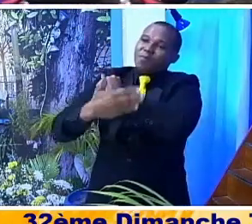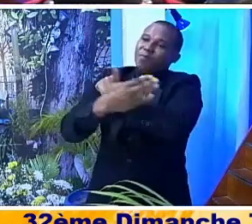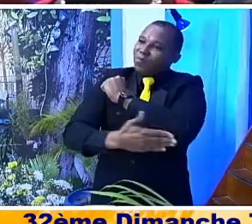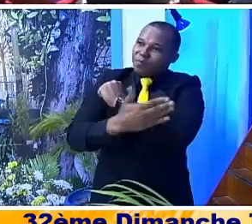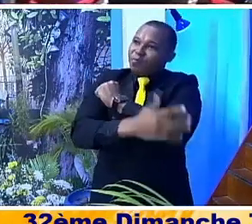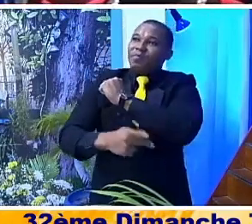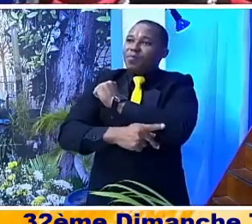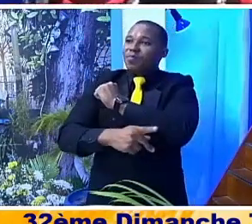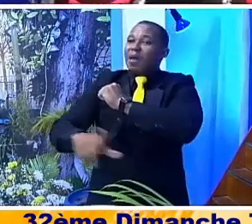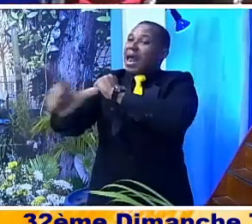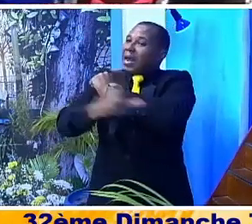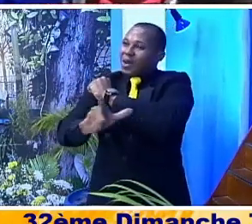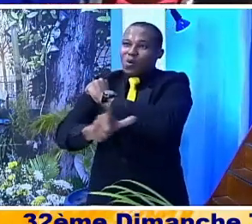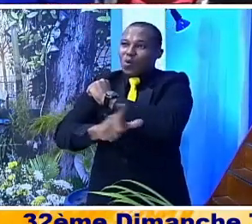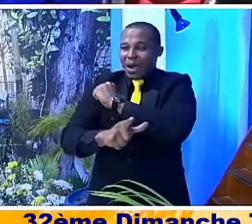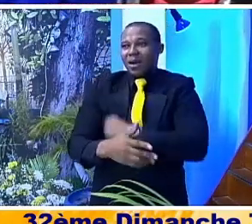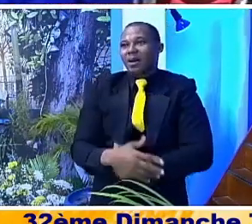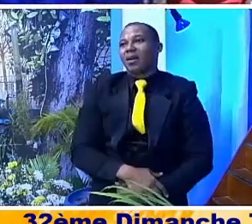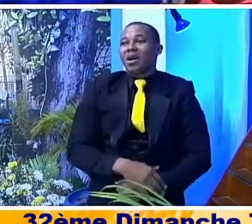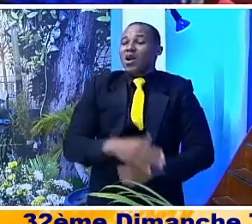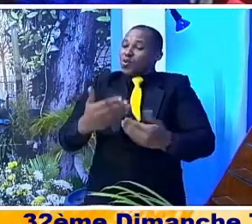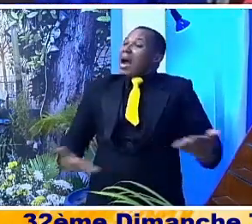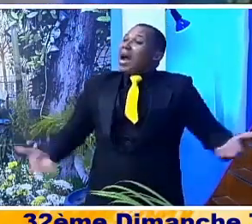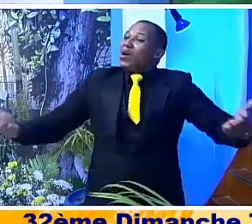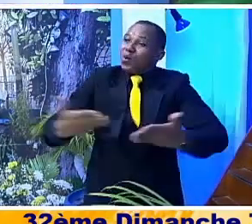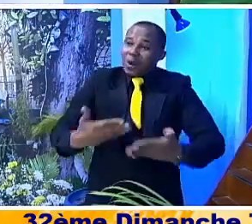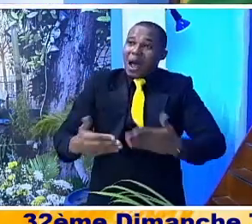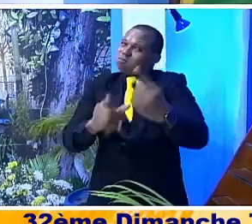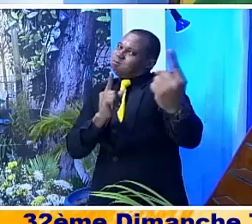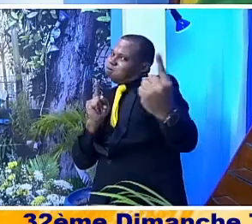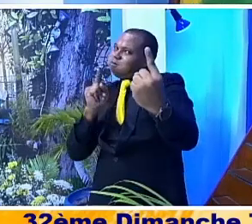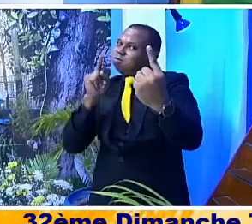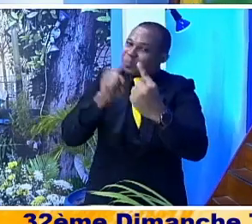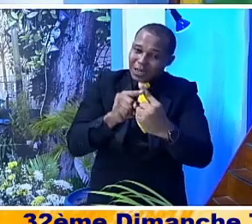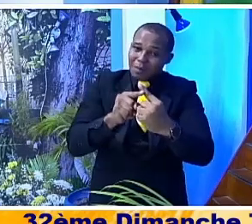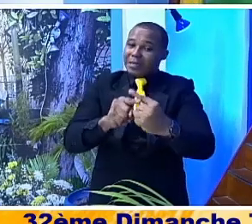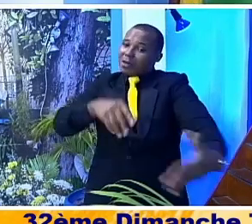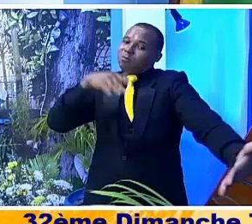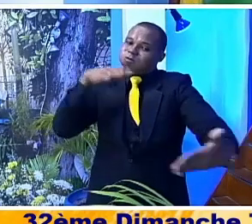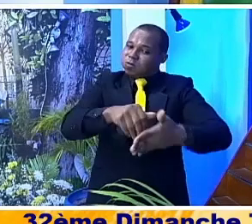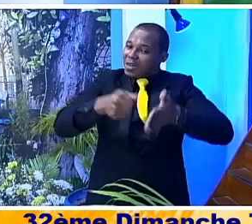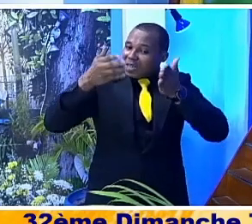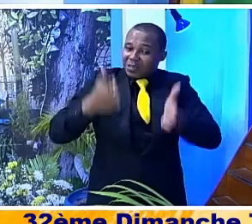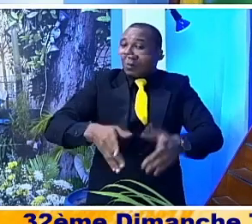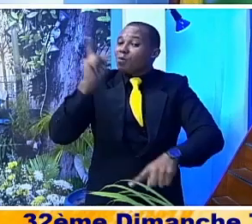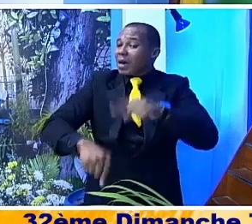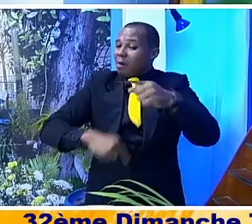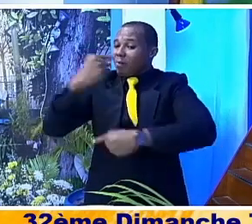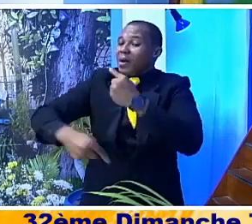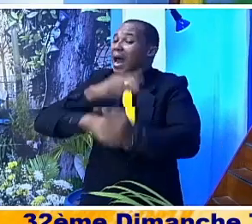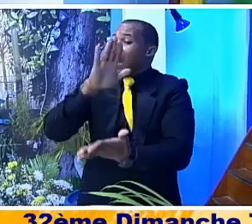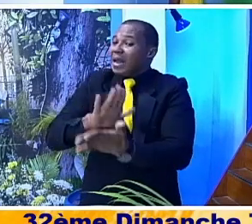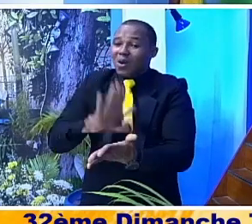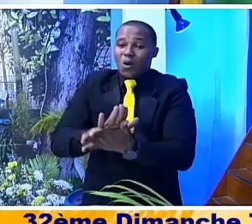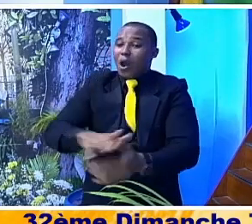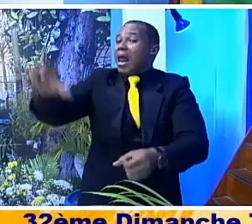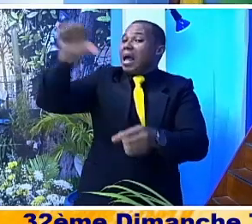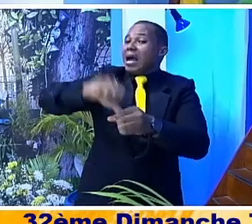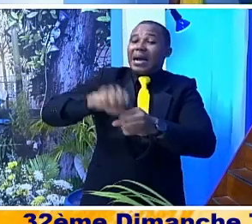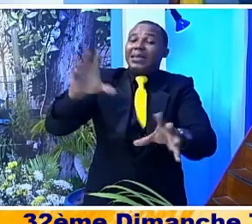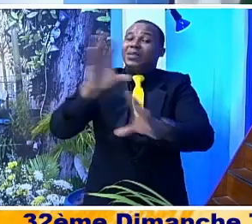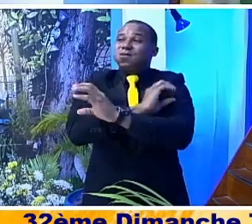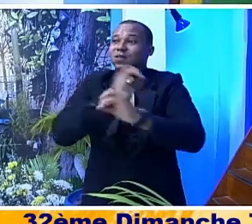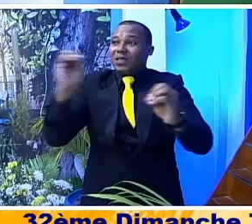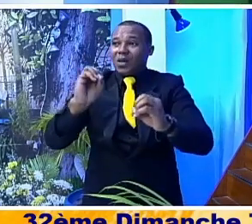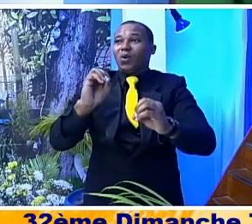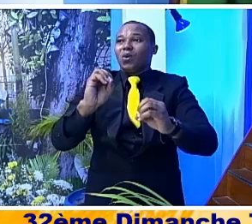l'école, qu'on y a pour arriver là toujours, jusqu'à présent, pour ça pas dire personne rien. Jusqu'à présent, on a